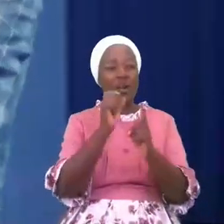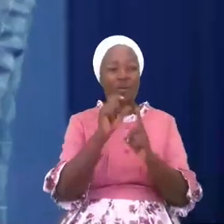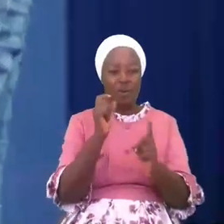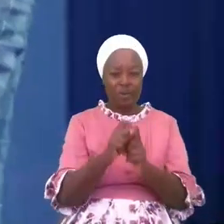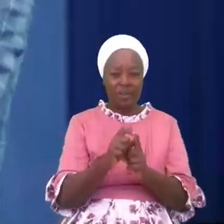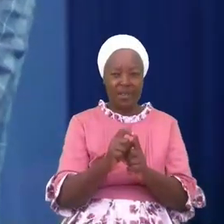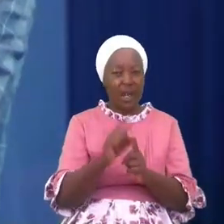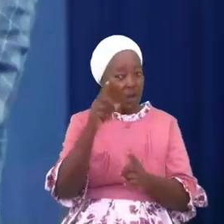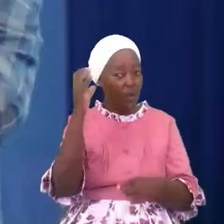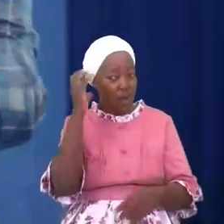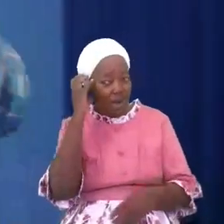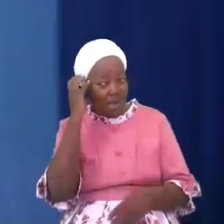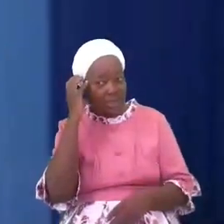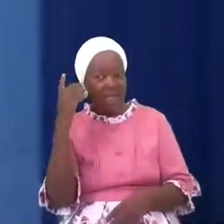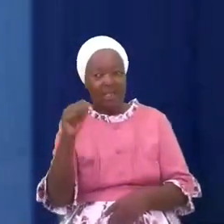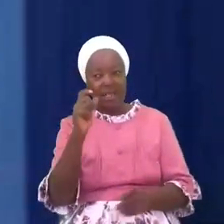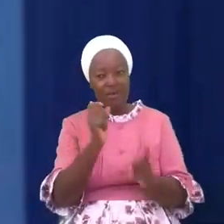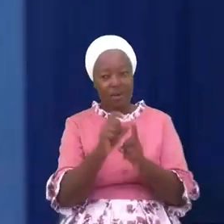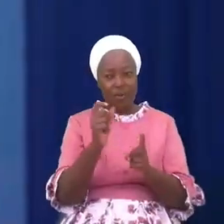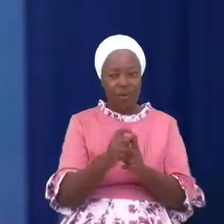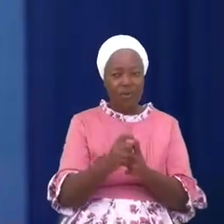annoncé? Tu as entendu le rapport?